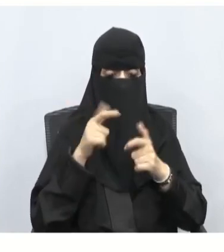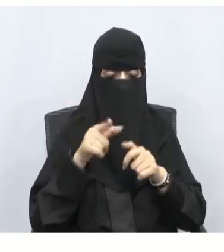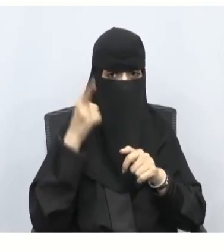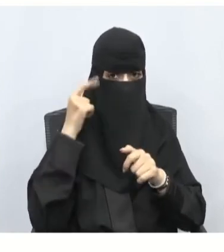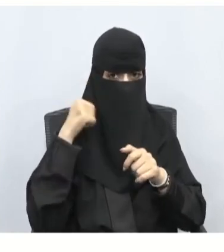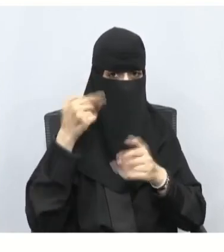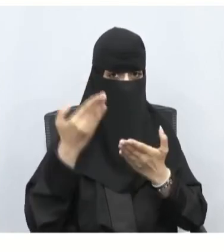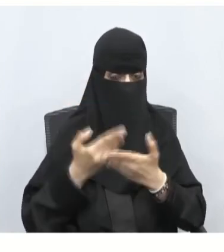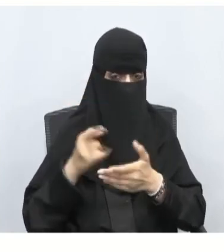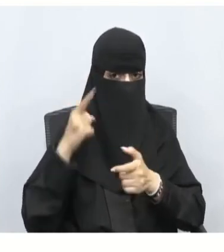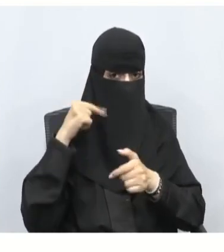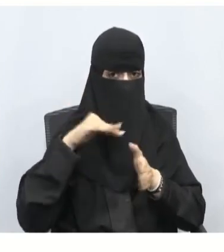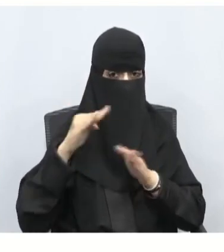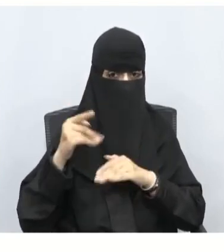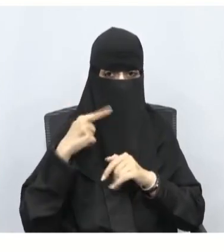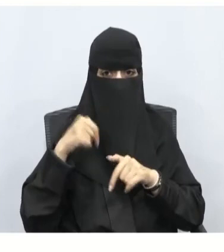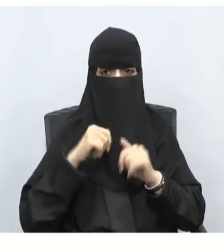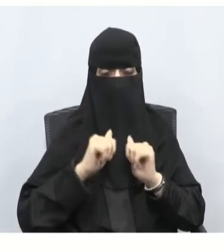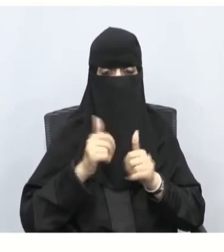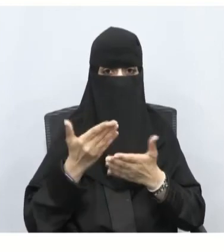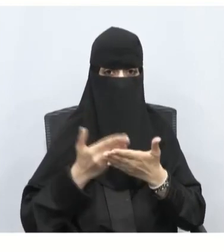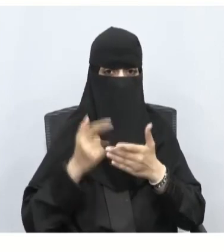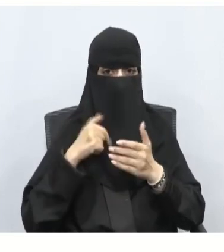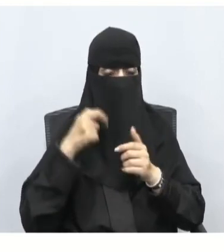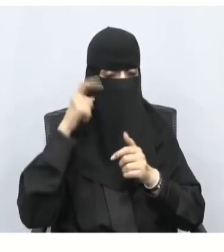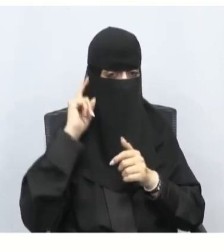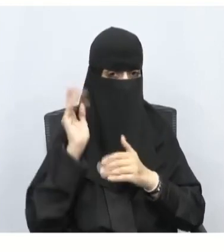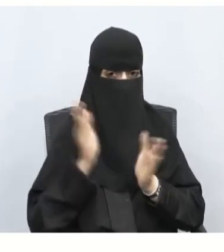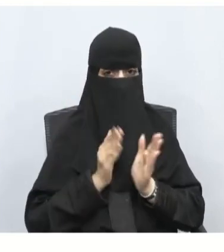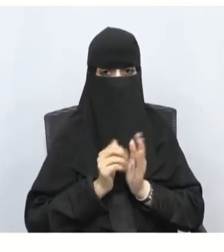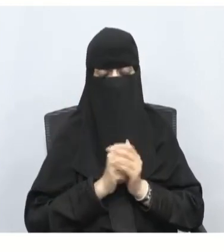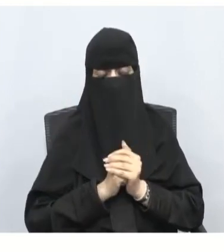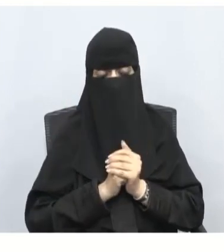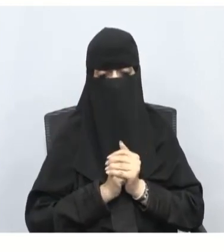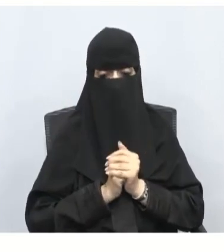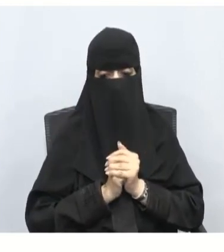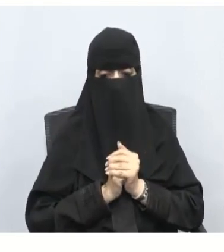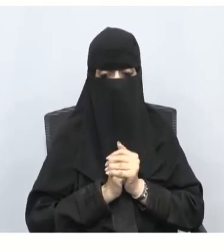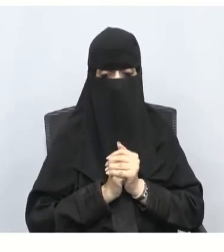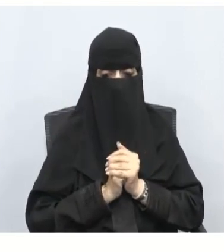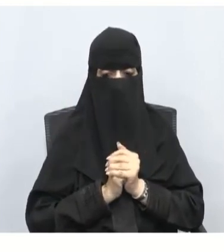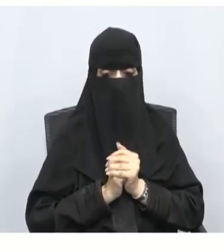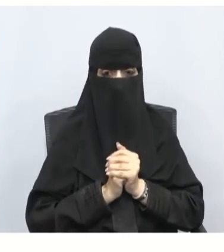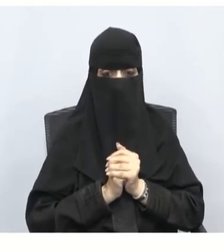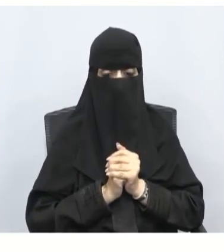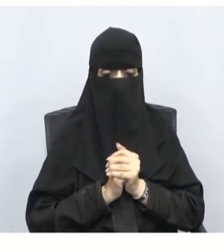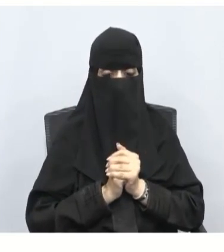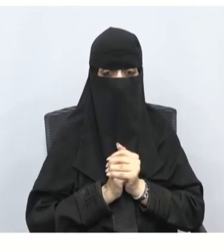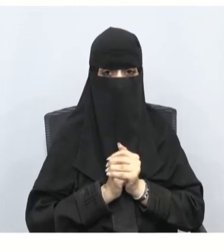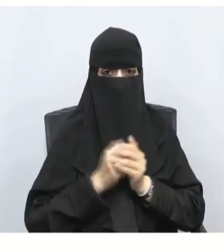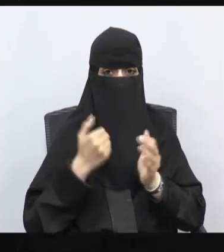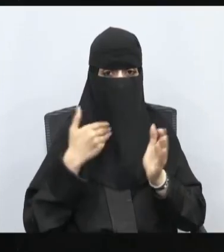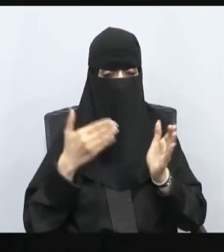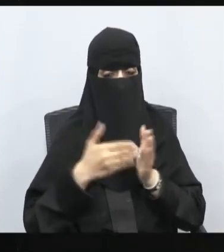التعرف بعلم الصوت الذي يساعدنا على حماية الأذن وحاسة السمع.